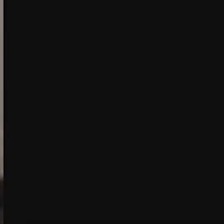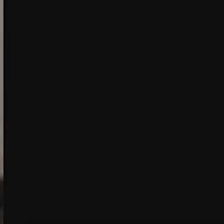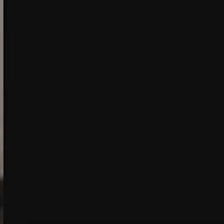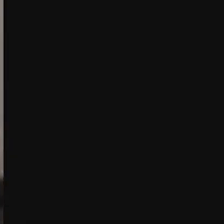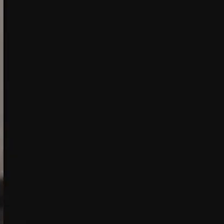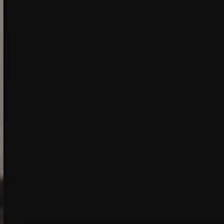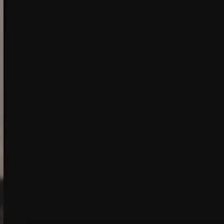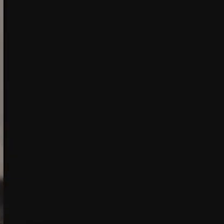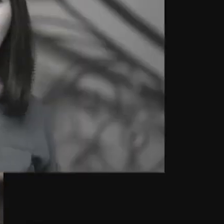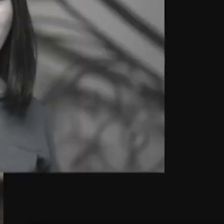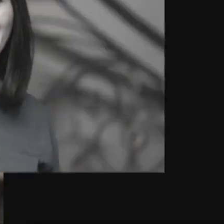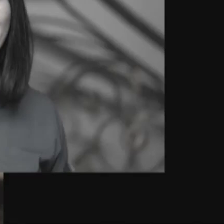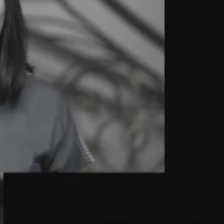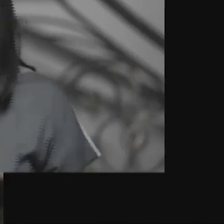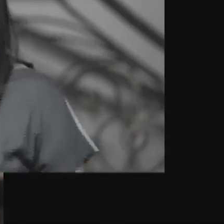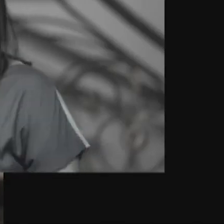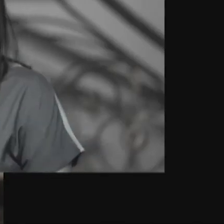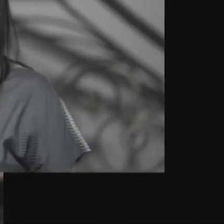kita ibu-ibu